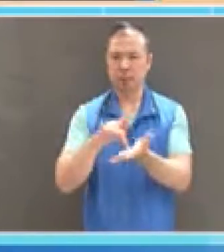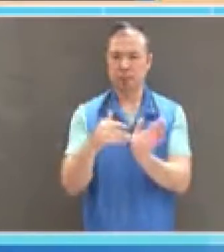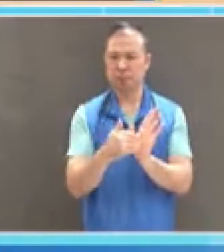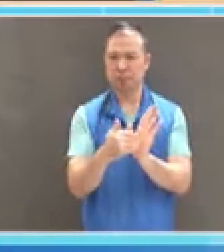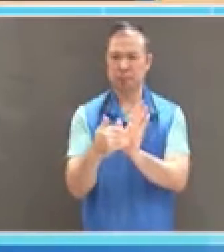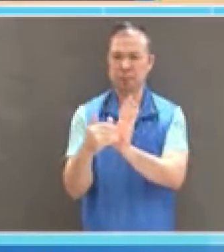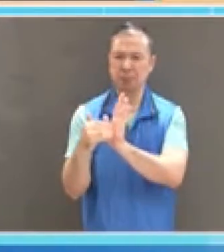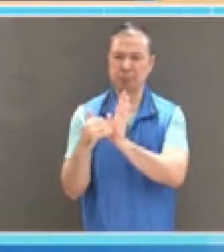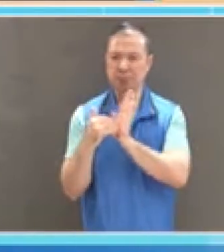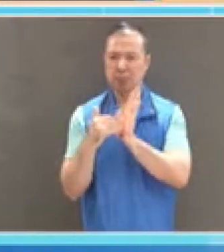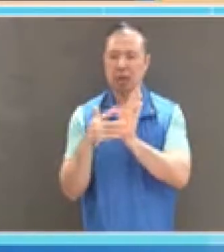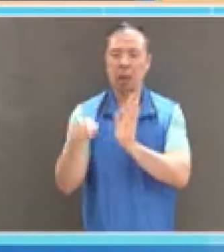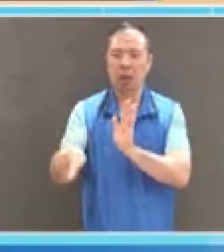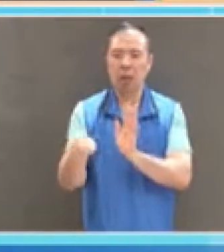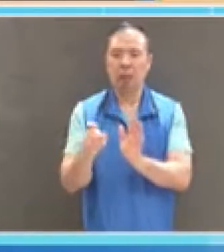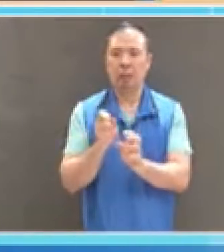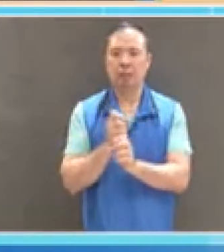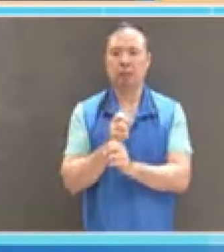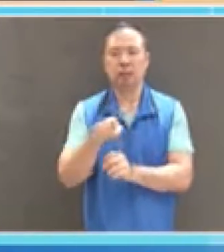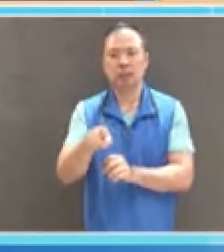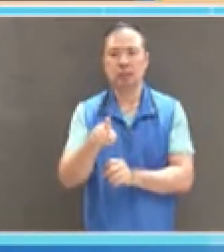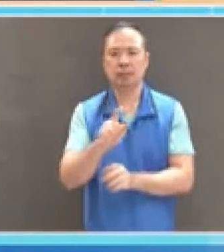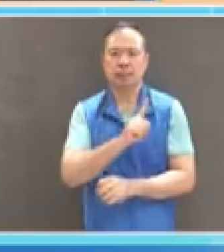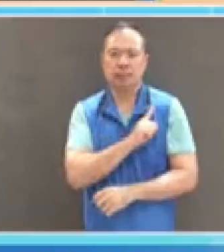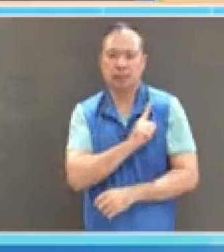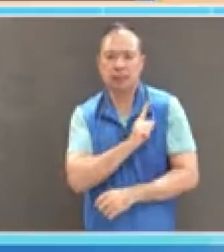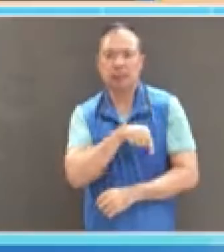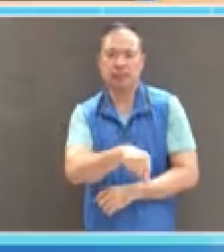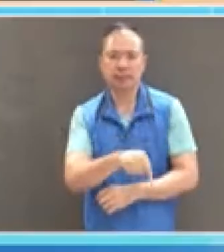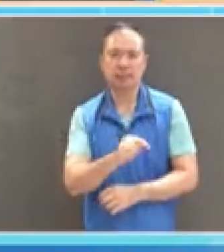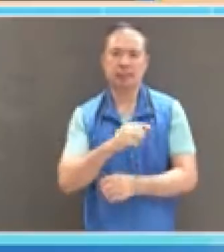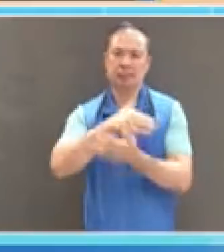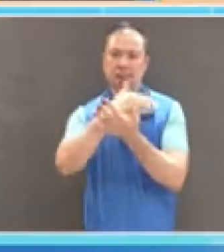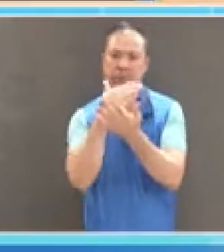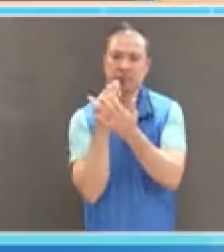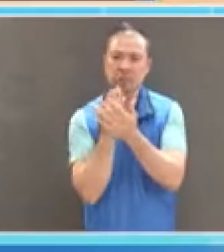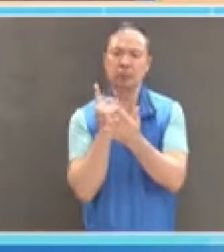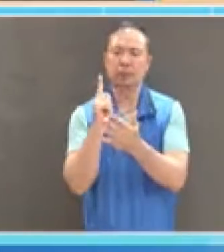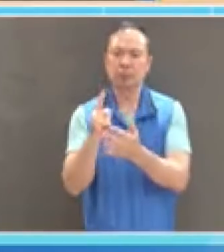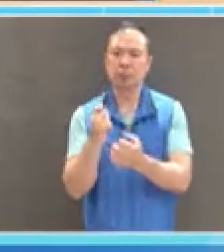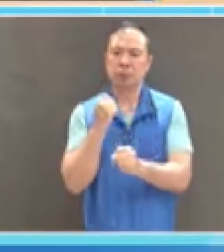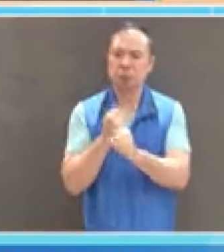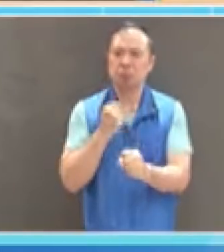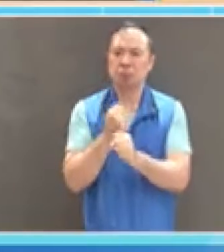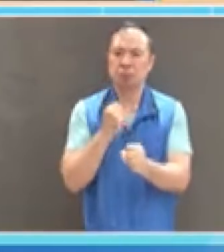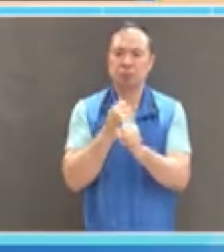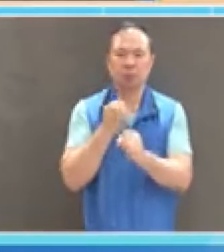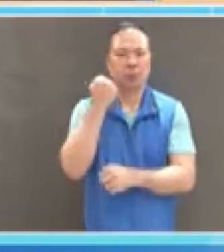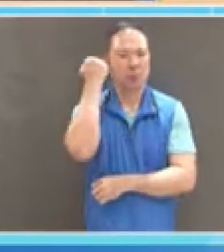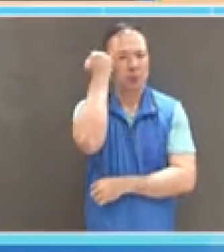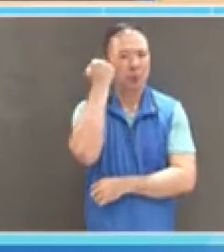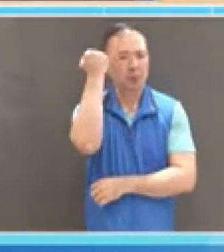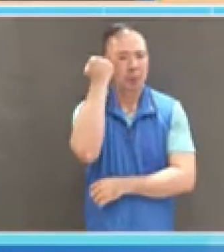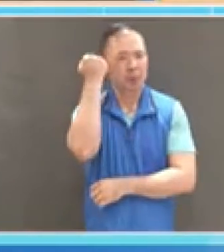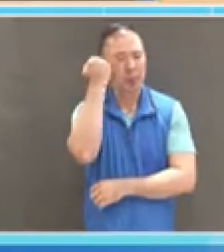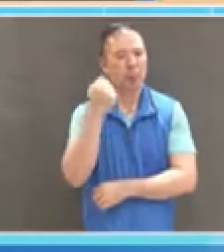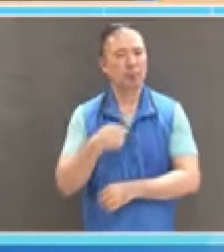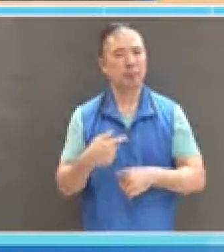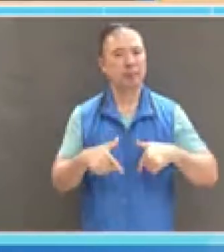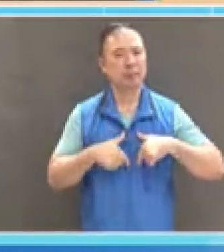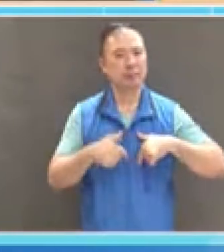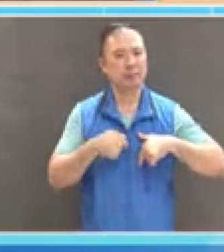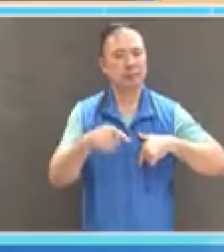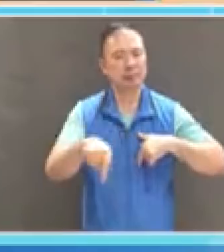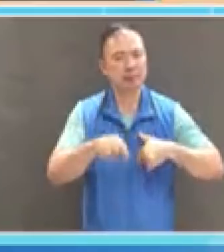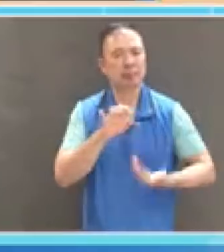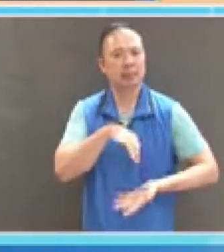侵，那个严峻的挑战，咱心内天真烦恼，嘛天真